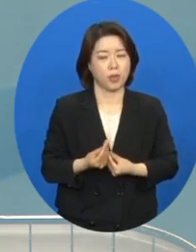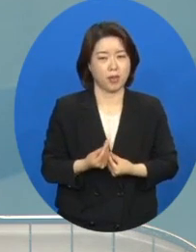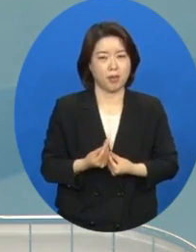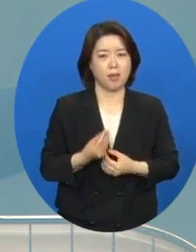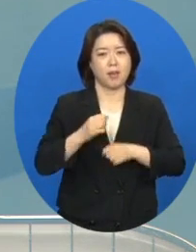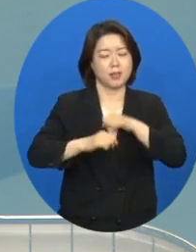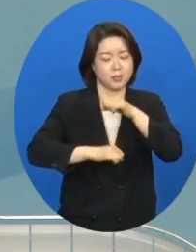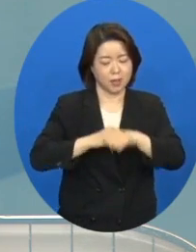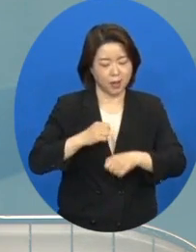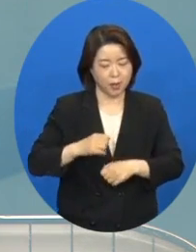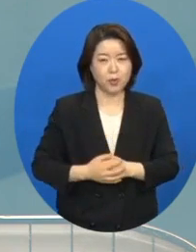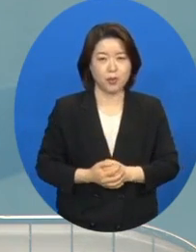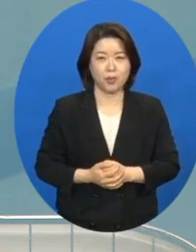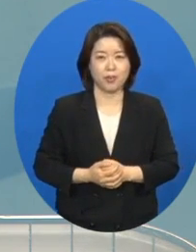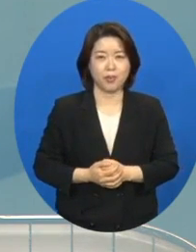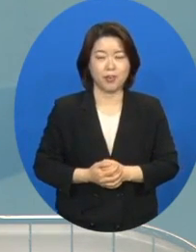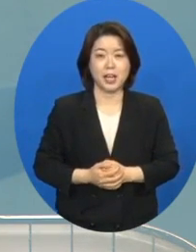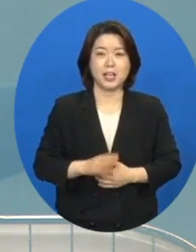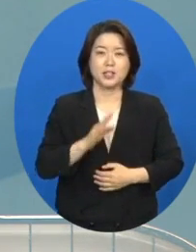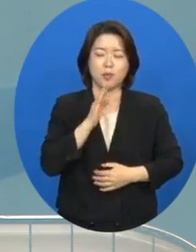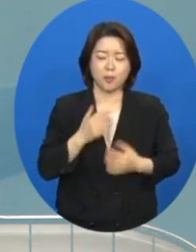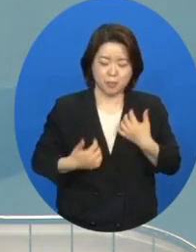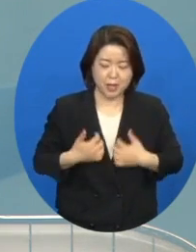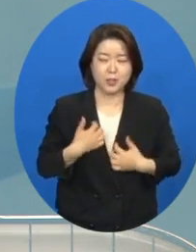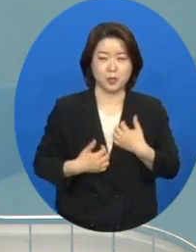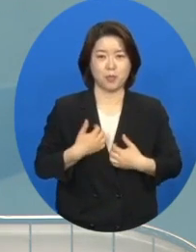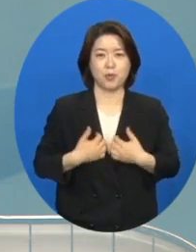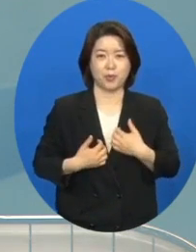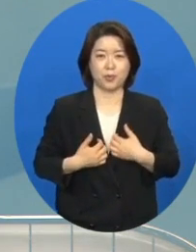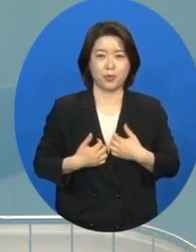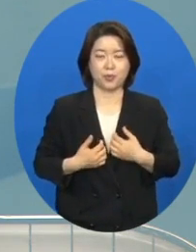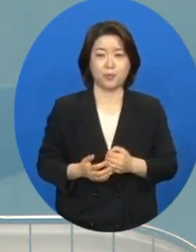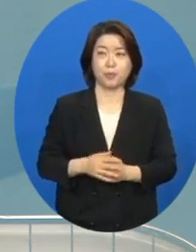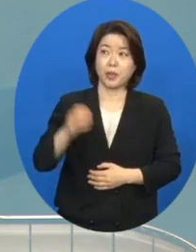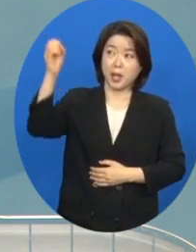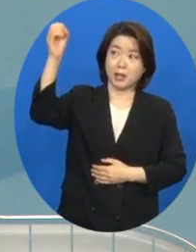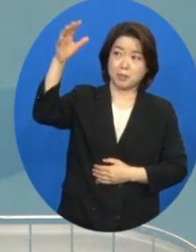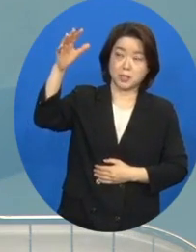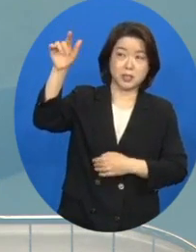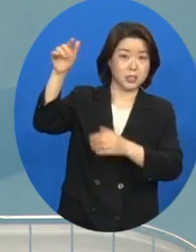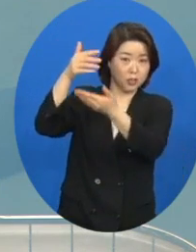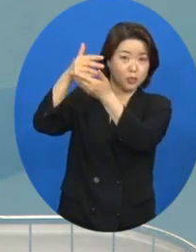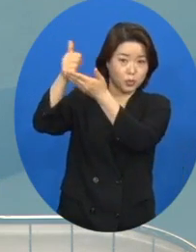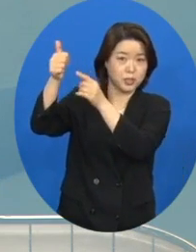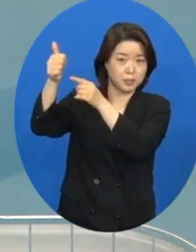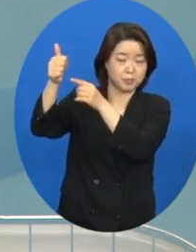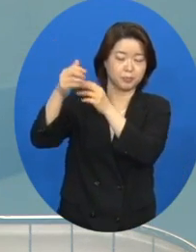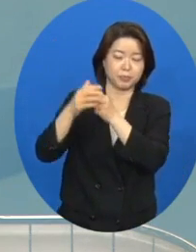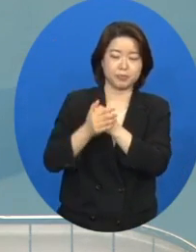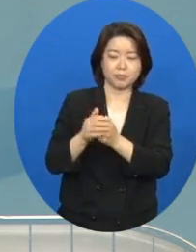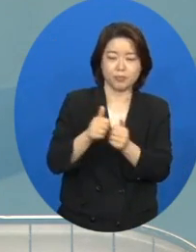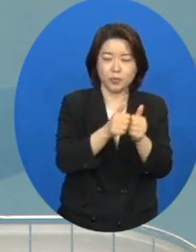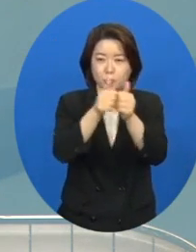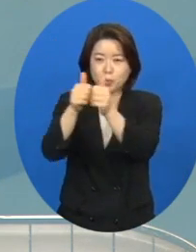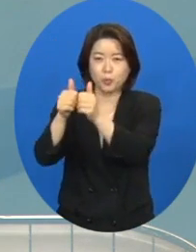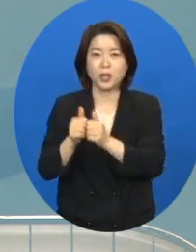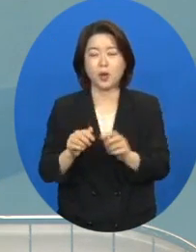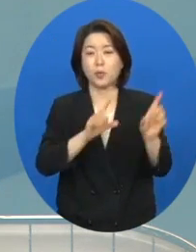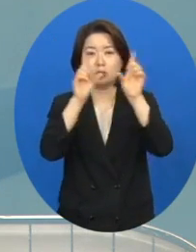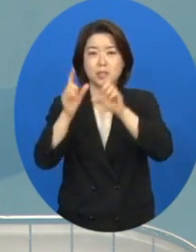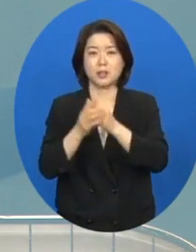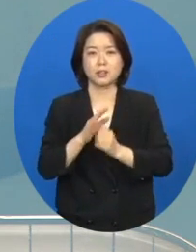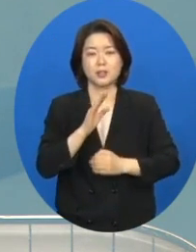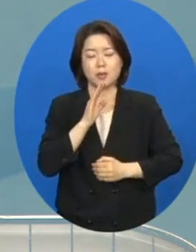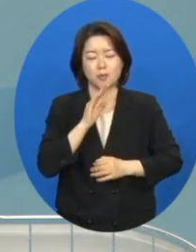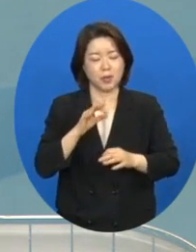자유로워요. 너무 기뻐요. 빛이신 주님과 이제 동행하고 사는 것이 정말